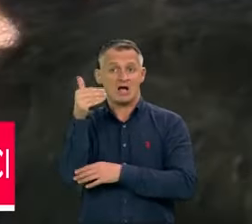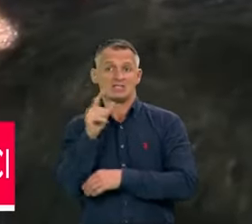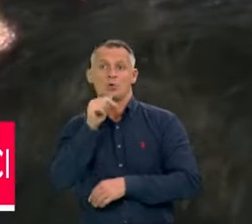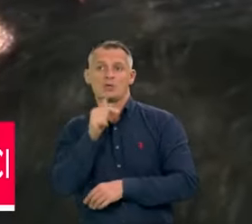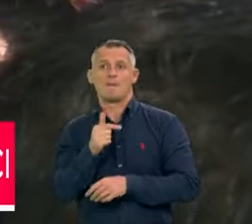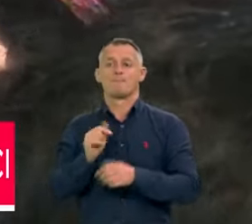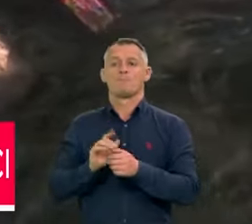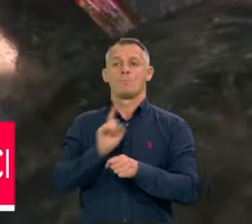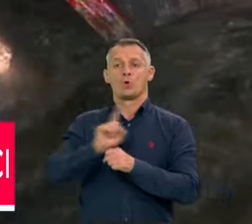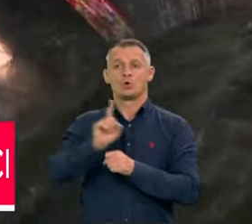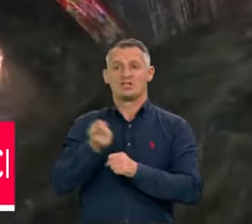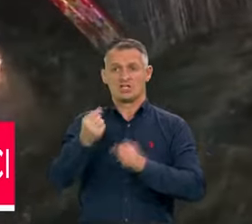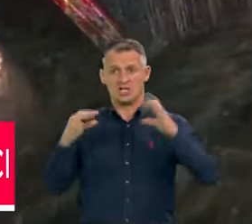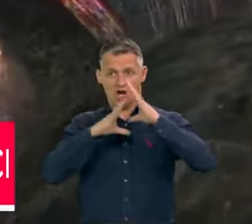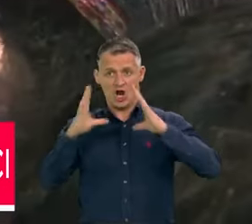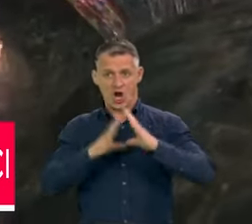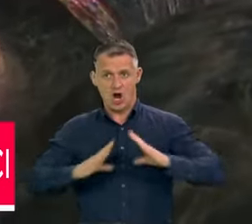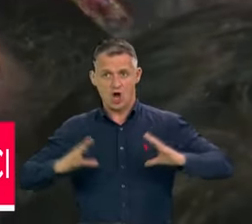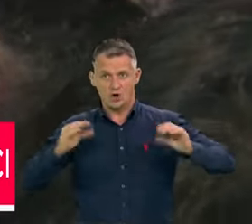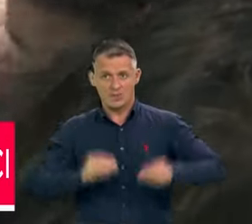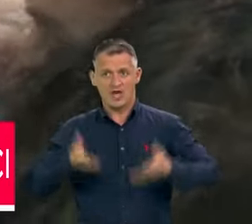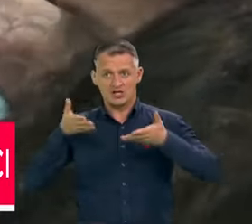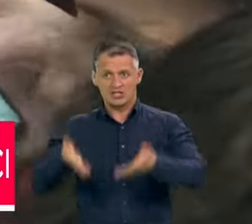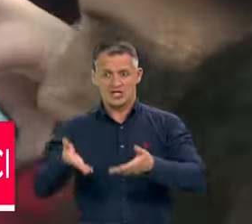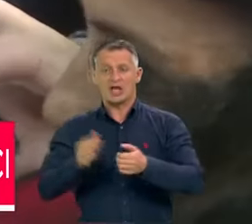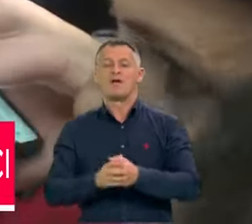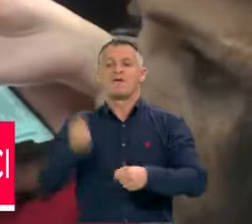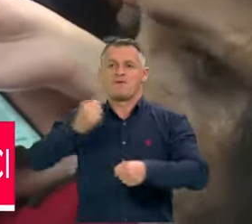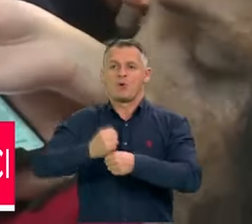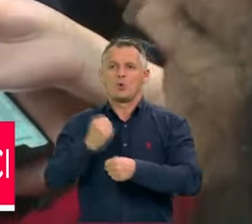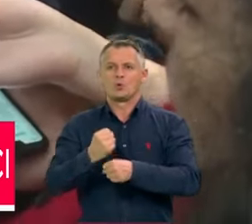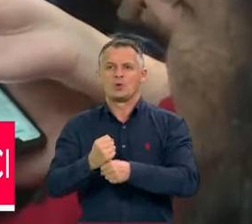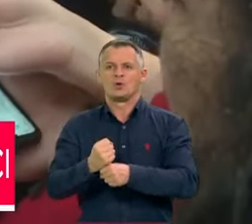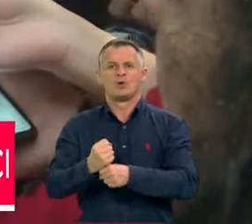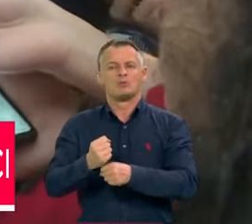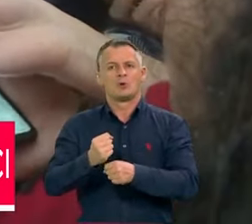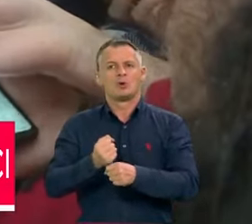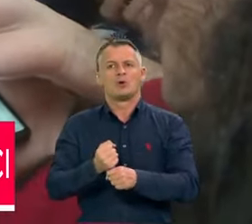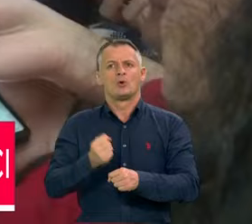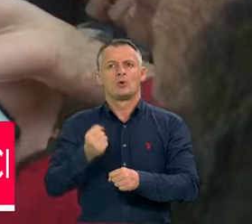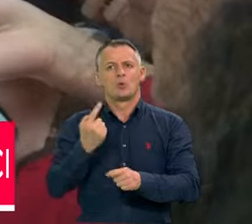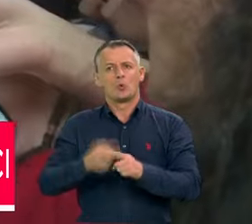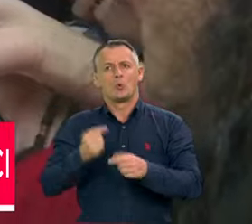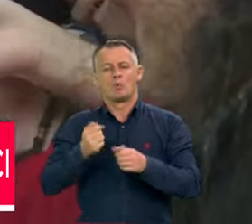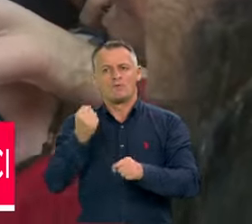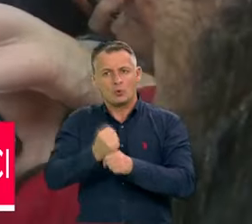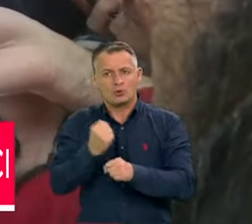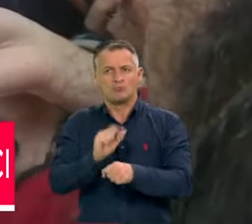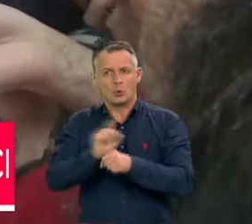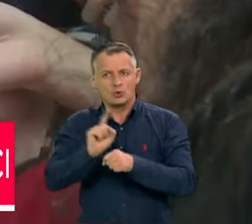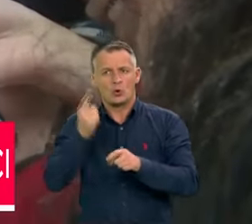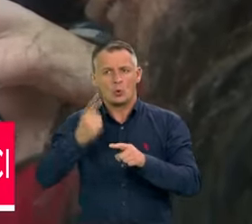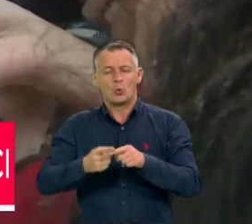produsele românești produsele acestea realizate cu cu mult cu mult suflet aici este foarte